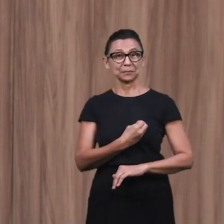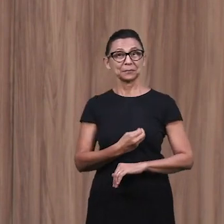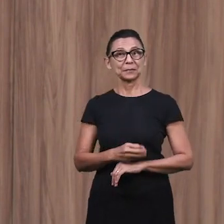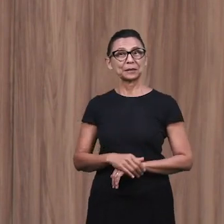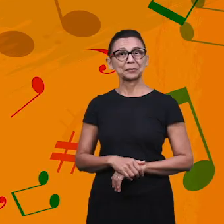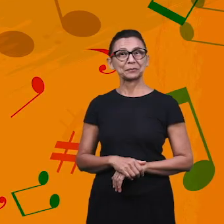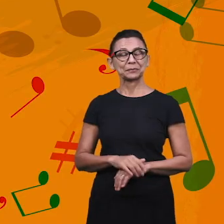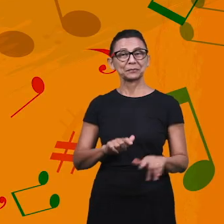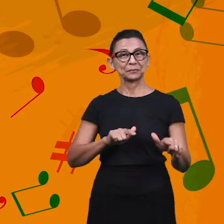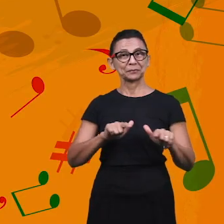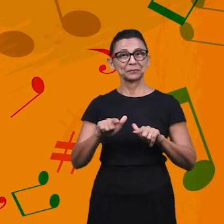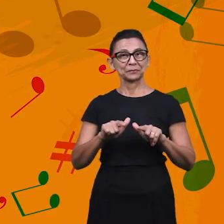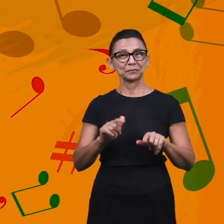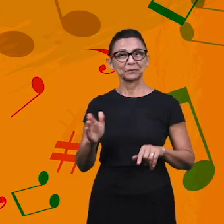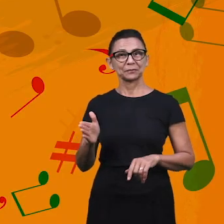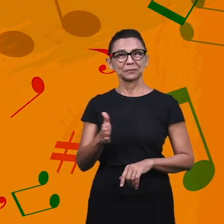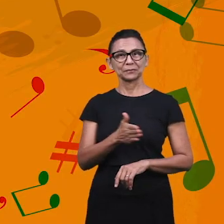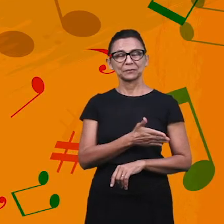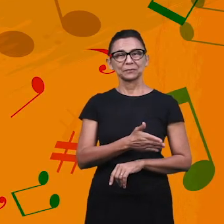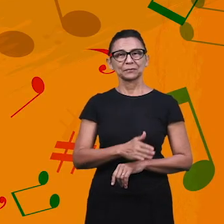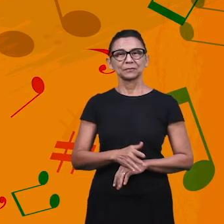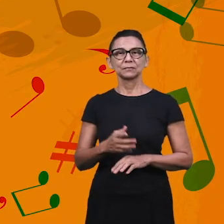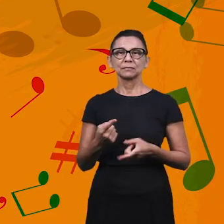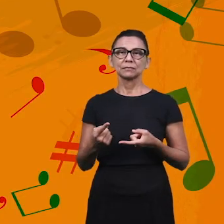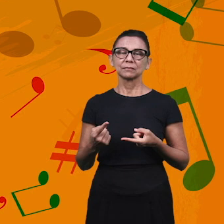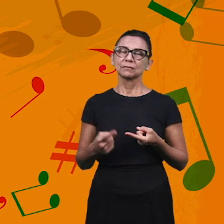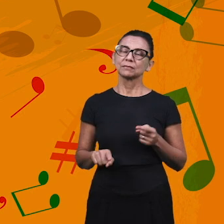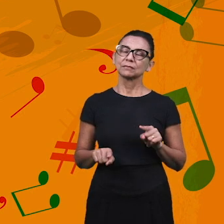participer de ce travail.